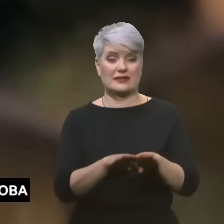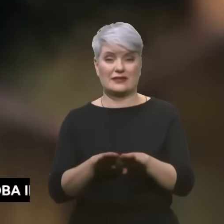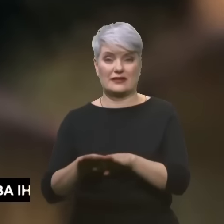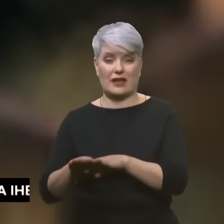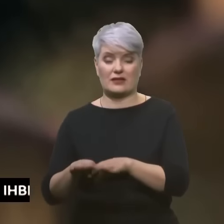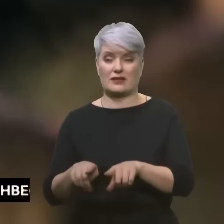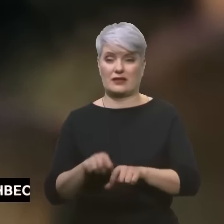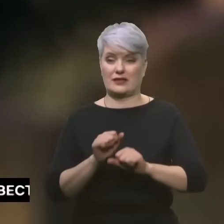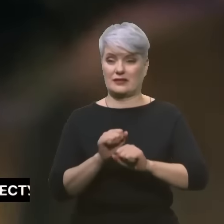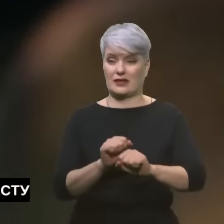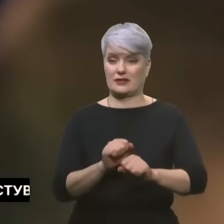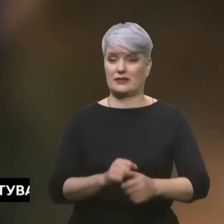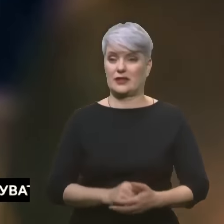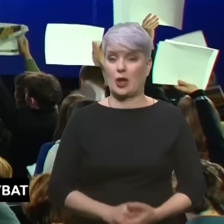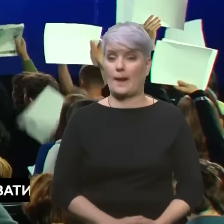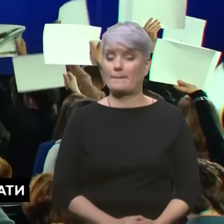захист.